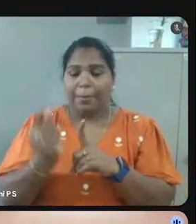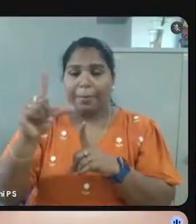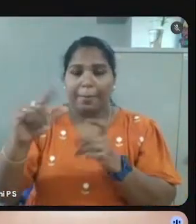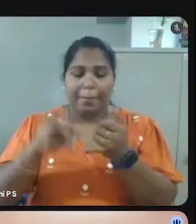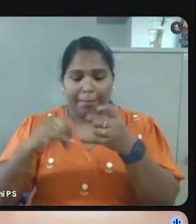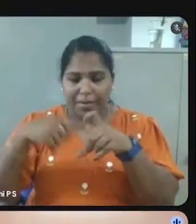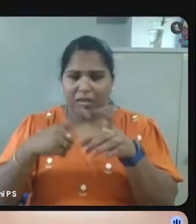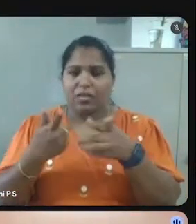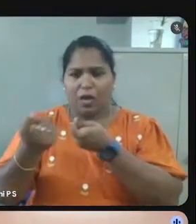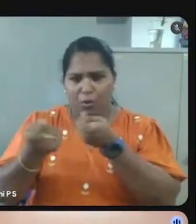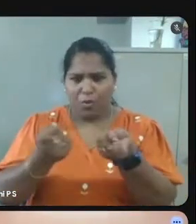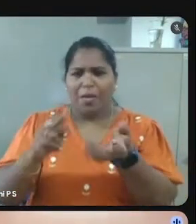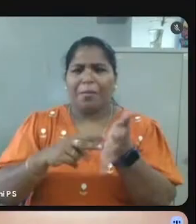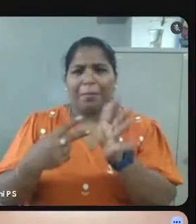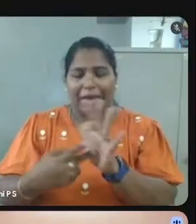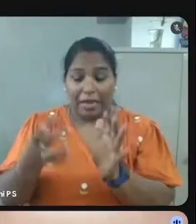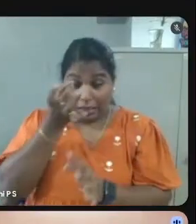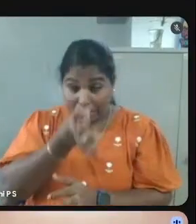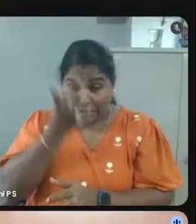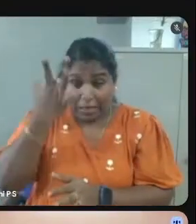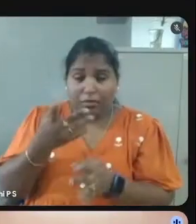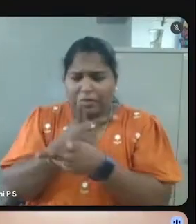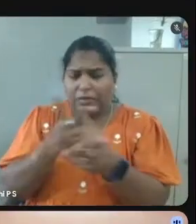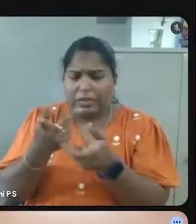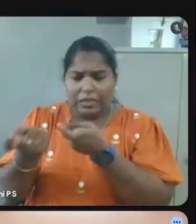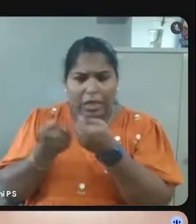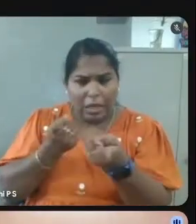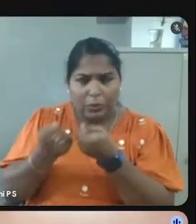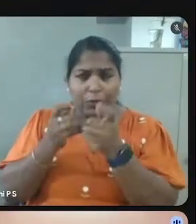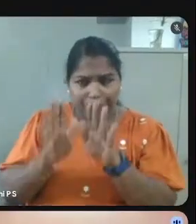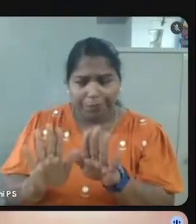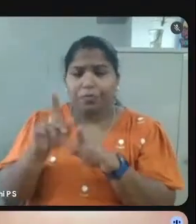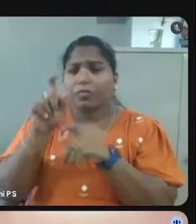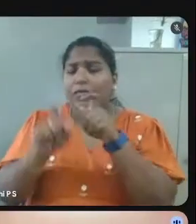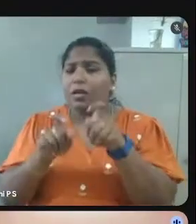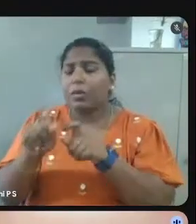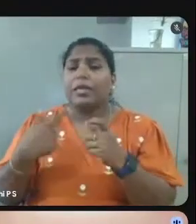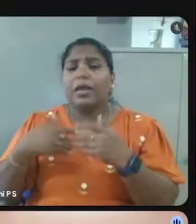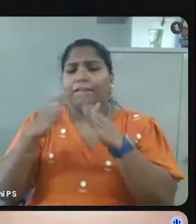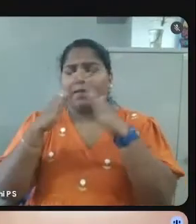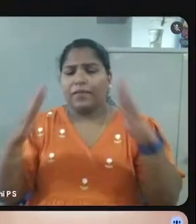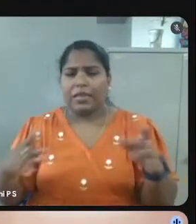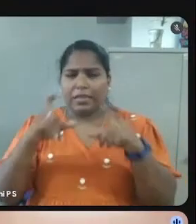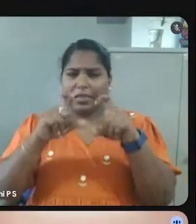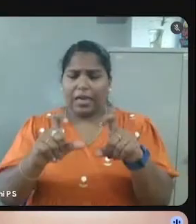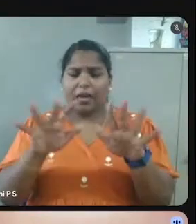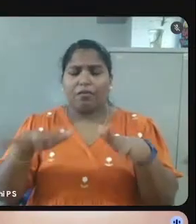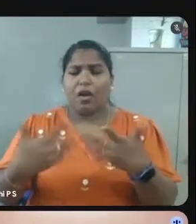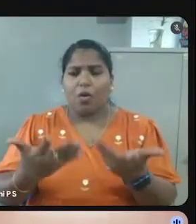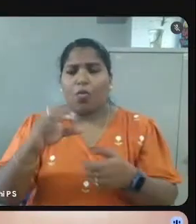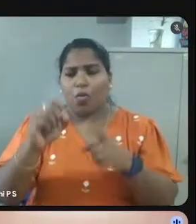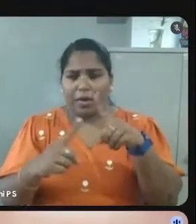പോലെയുള്ള ഇഷ്യൂസ് ഉള്ള ആളുകൾക്ക് നമുക്ക് എന്തൊക്കെ കാര്യങ്ങൾ വീട്ടിൽ ശ്രദ്ധിക്കാം, അല്ലെങ്കിൽ ഒരു ഒക്യുപേഷണൽ